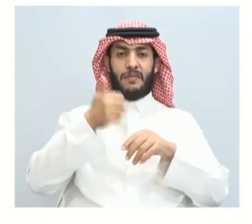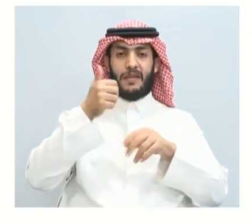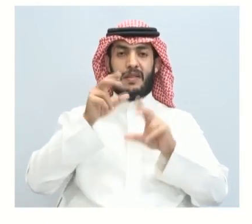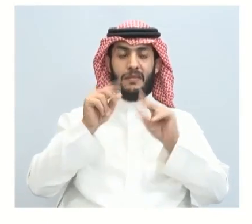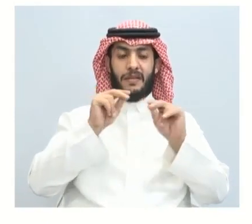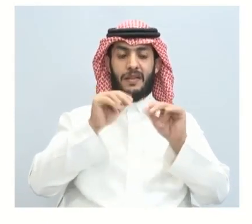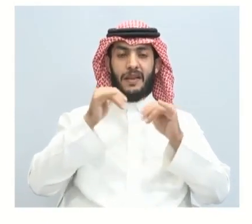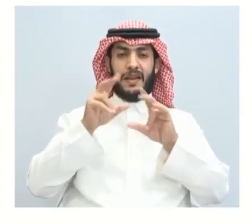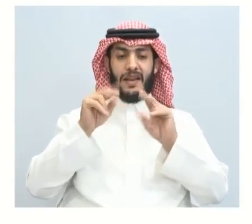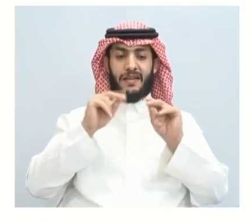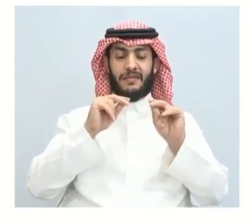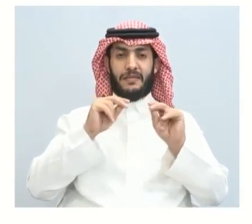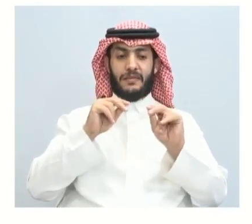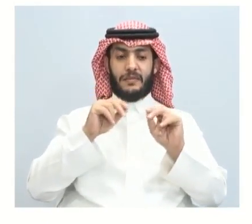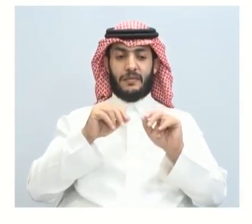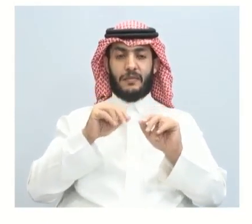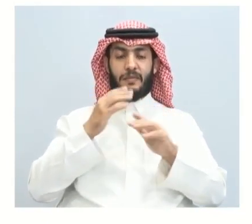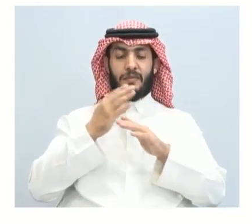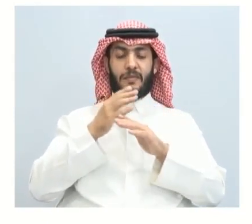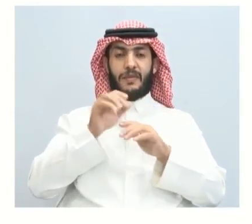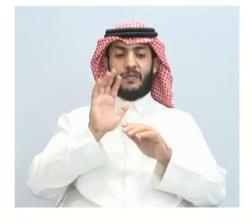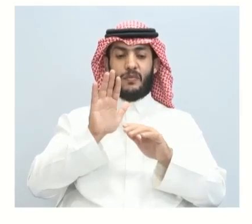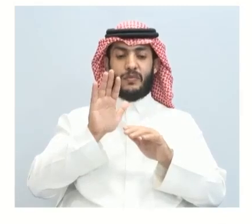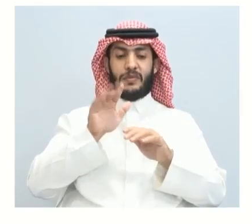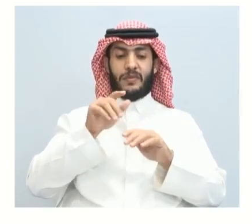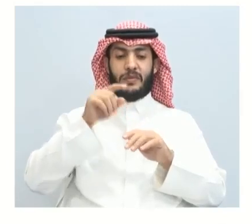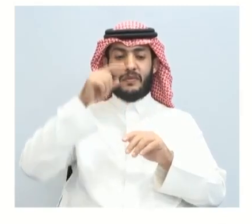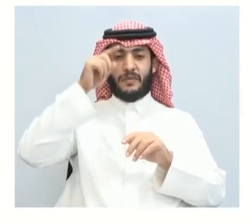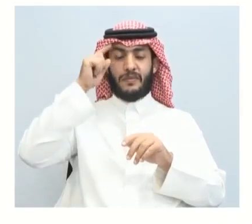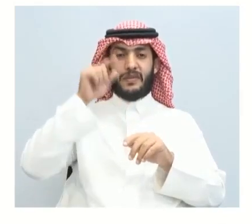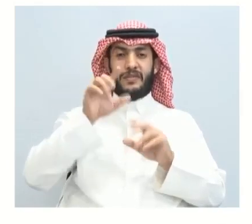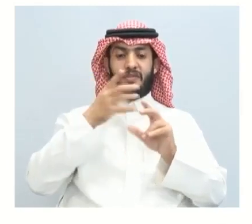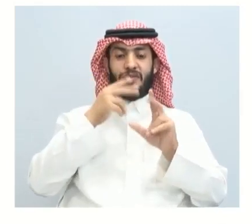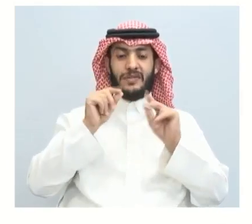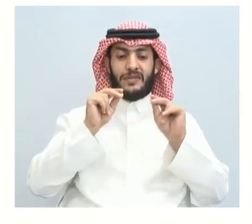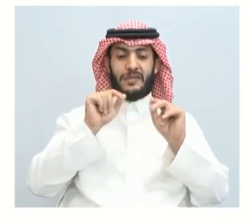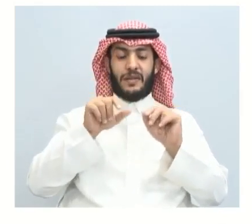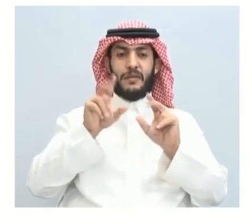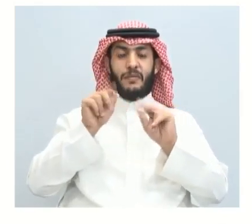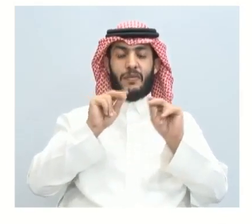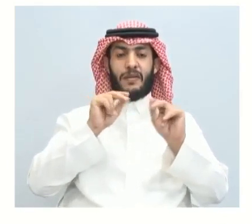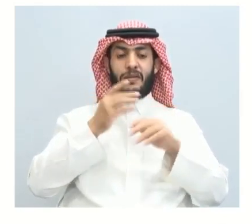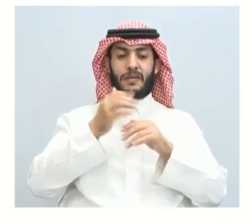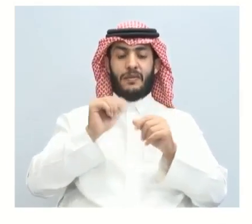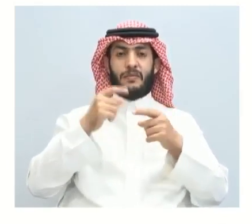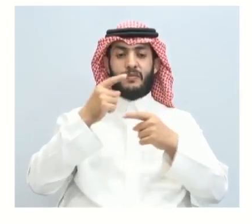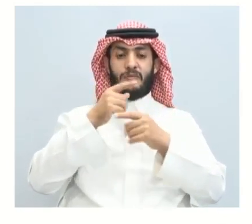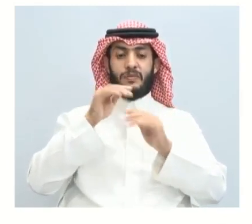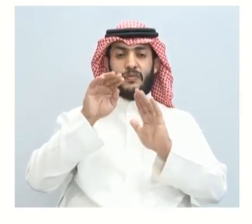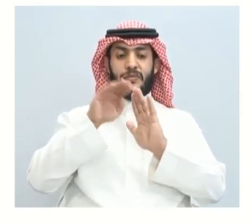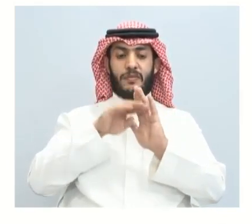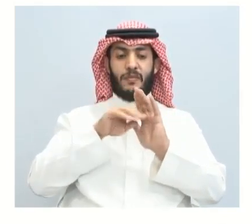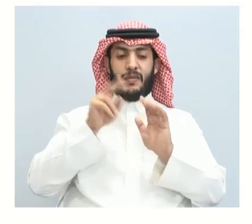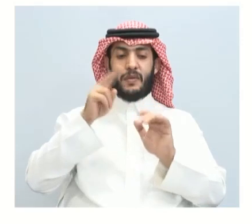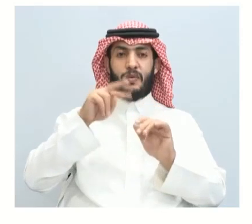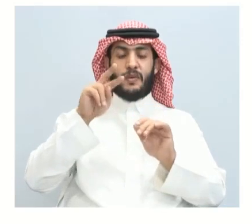تتماثل بنفس الطريقه المذك يعني فلاحظ ان الشكلين حيكونوا متماثلين حول المستقيم